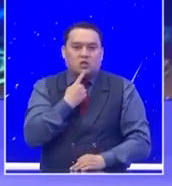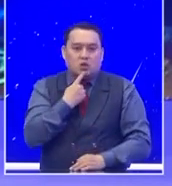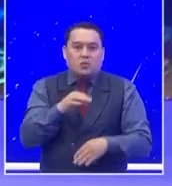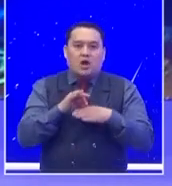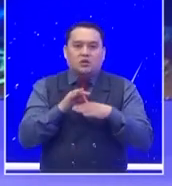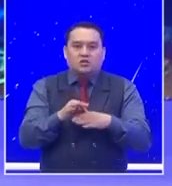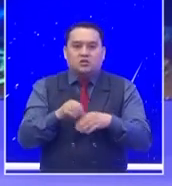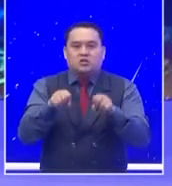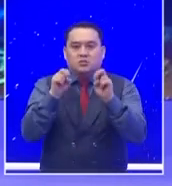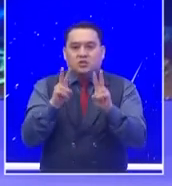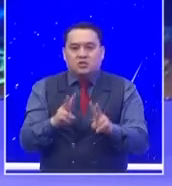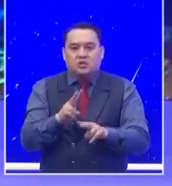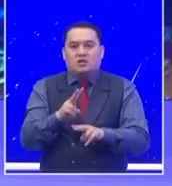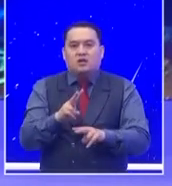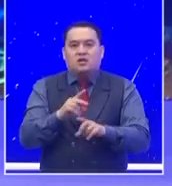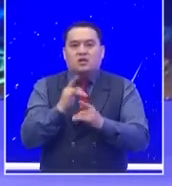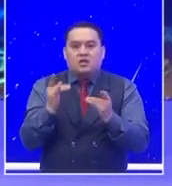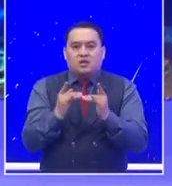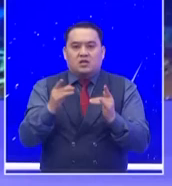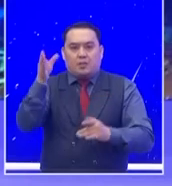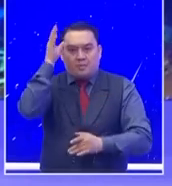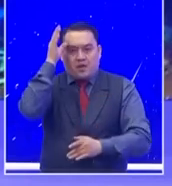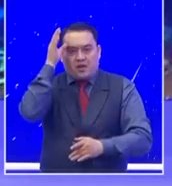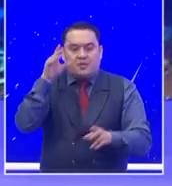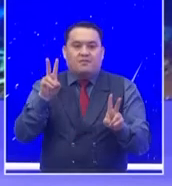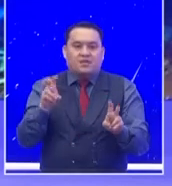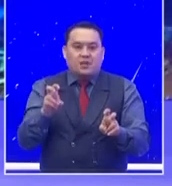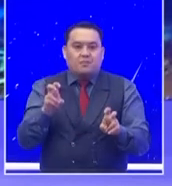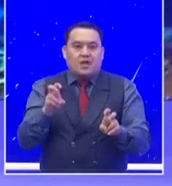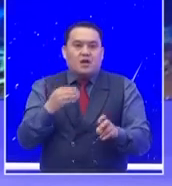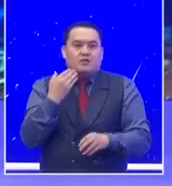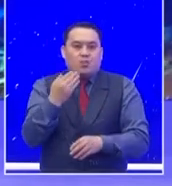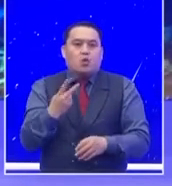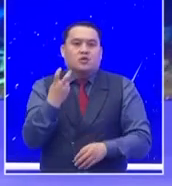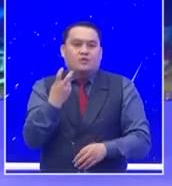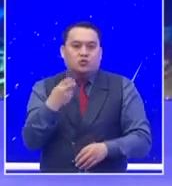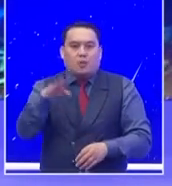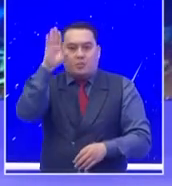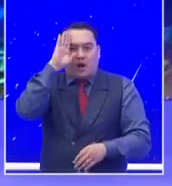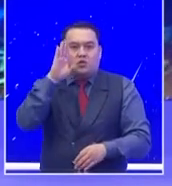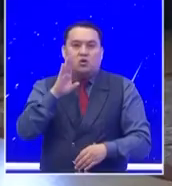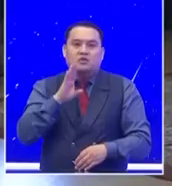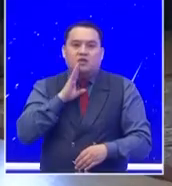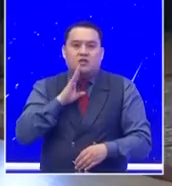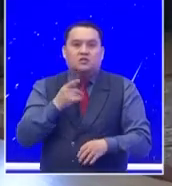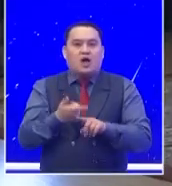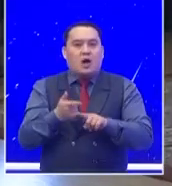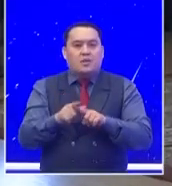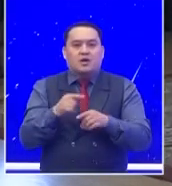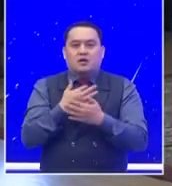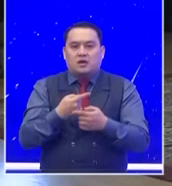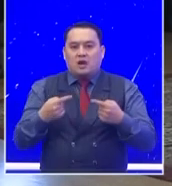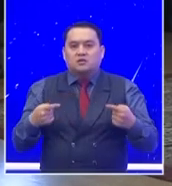прошедшей на базе специализированного лице интерната bel ami новация поле 200 мальчишек и девчонок самых разных